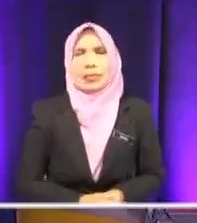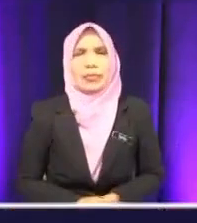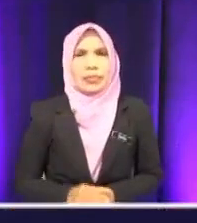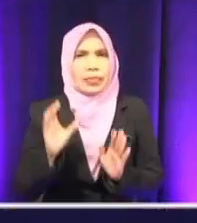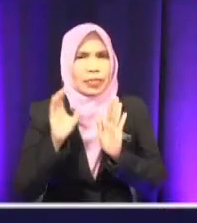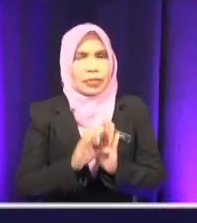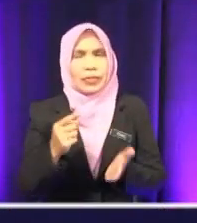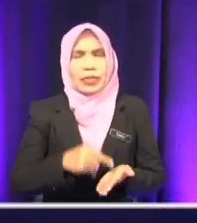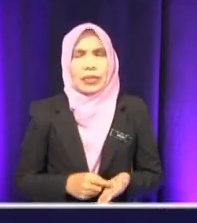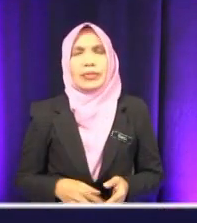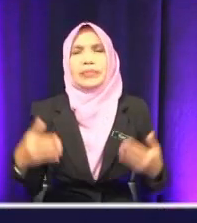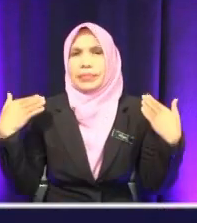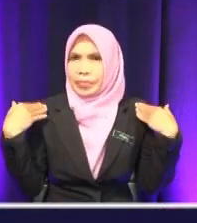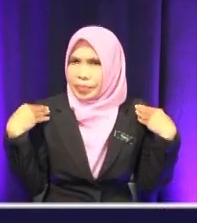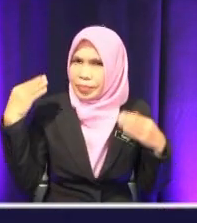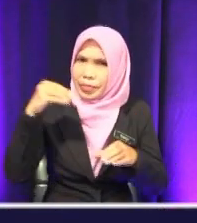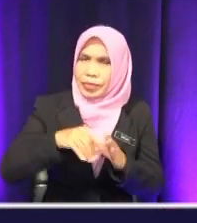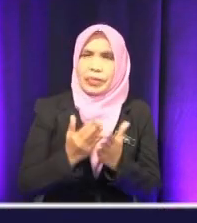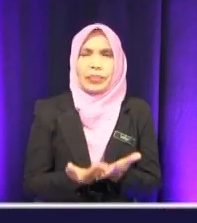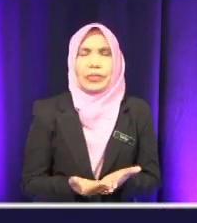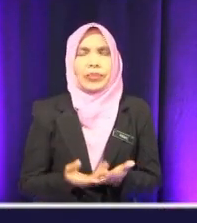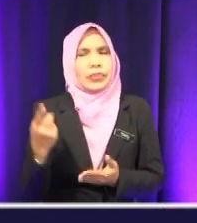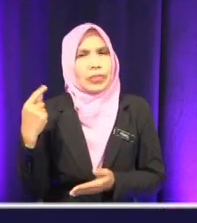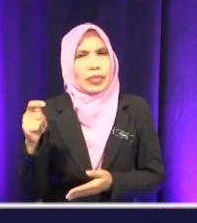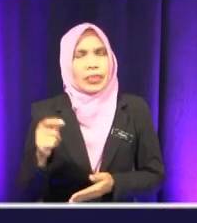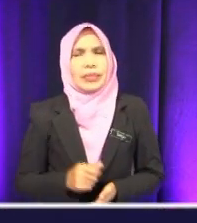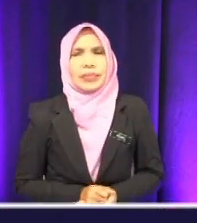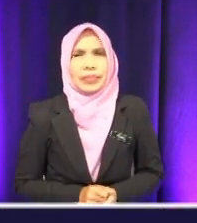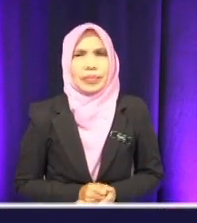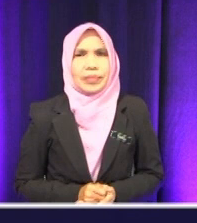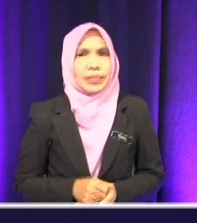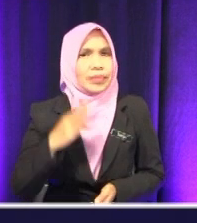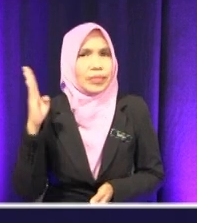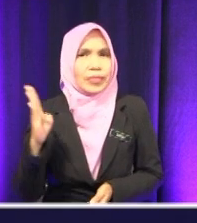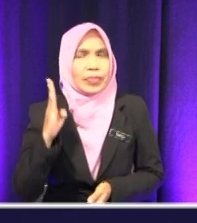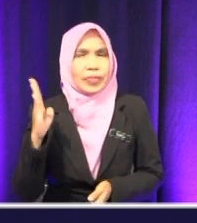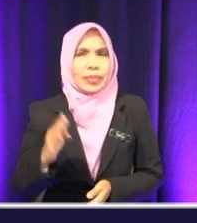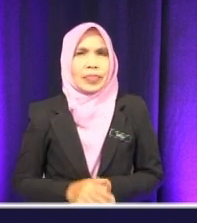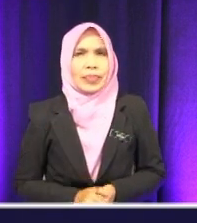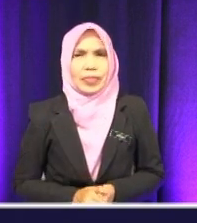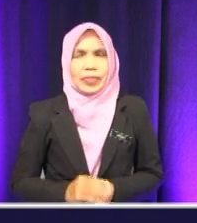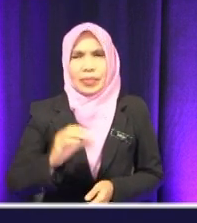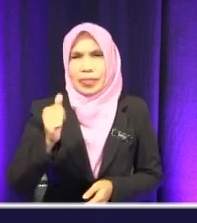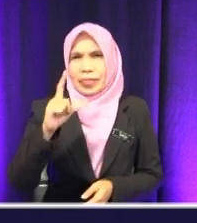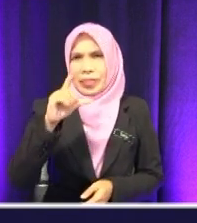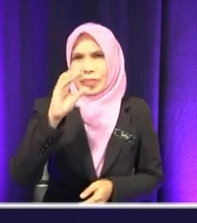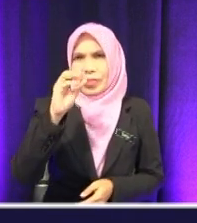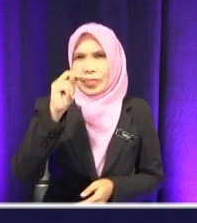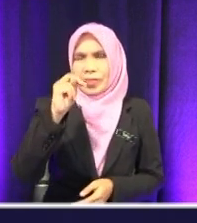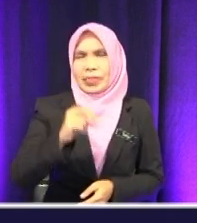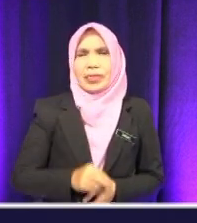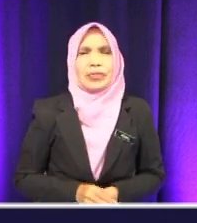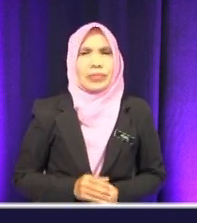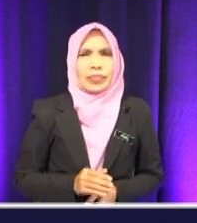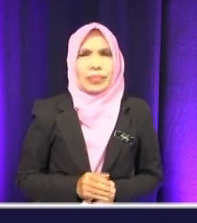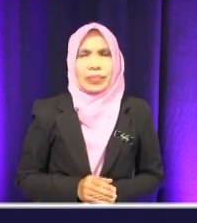jalan yang terbaik untuk dilalui dan berikan justifikasi anda biasanya calon-calon akan pandai memilih dia